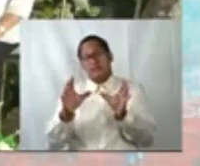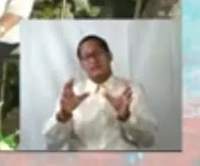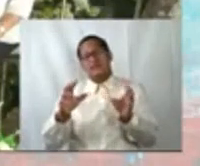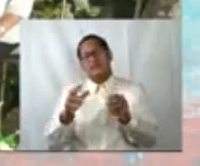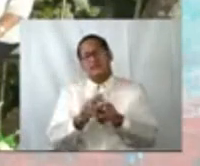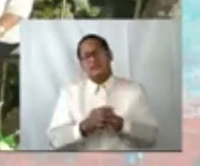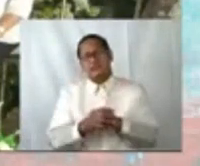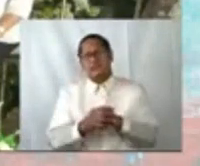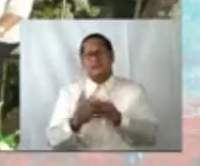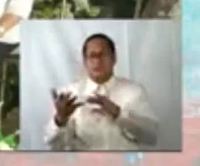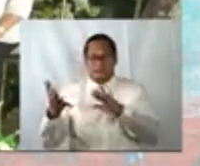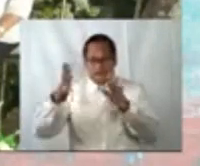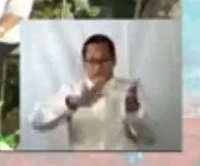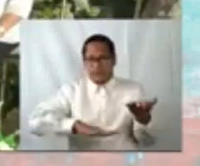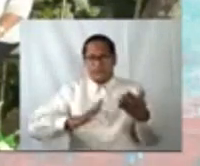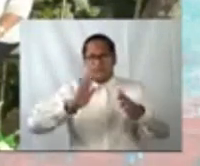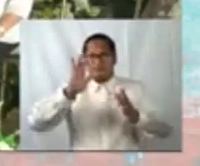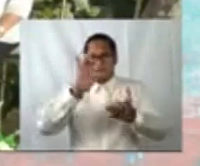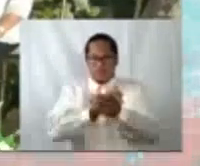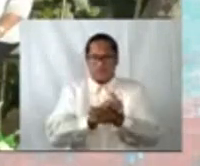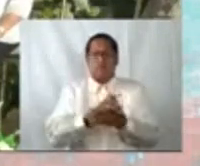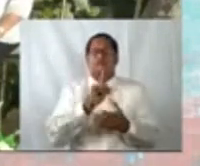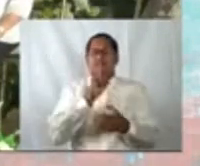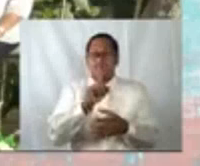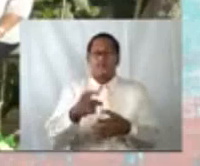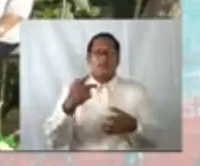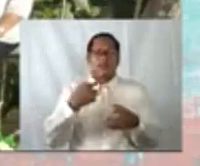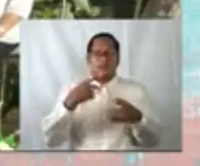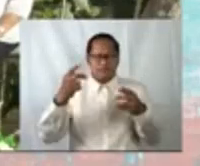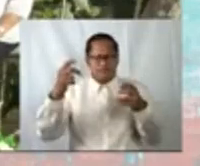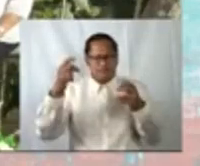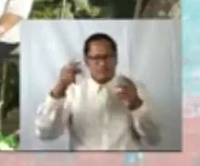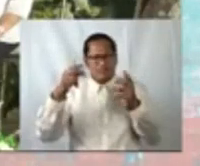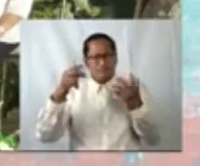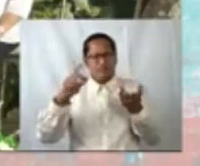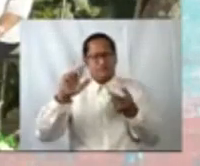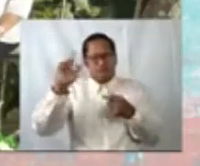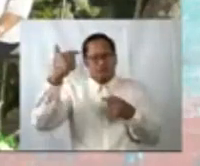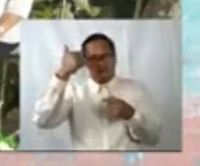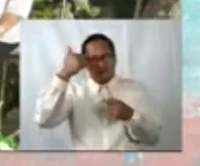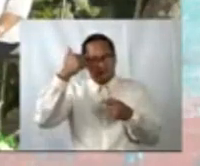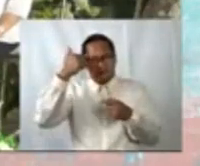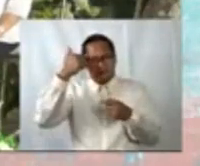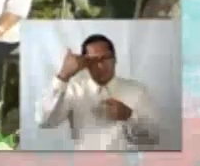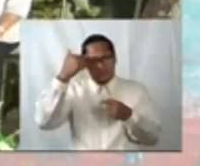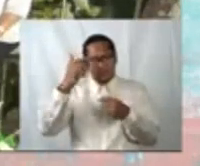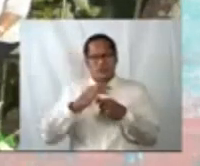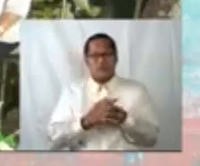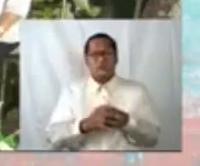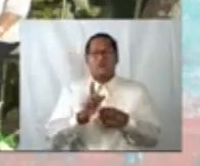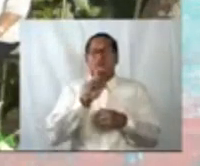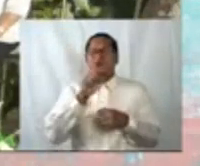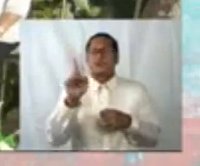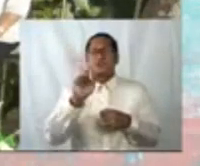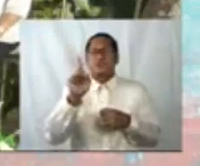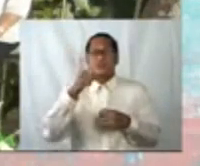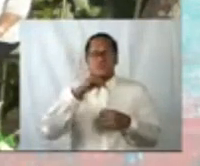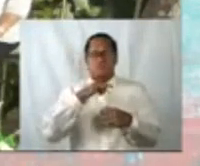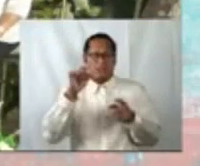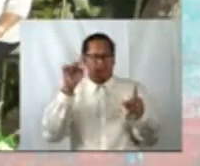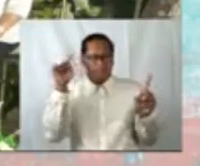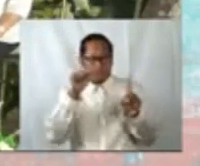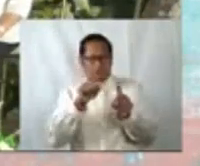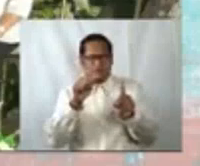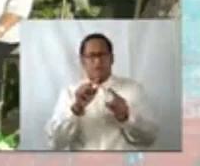it. So yeah, talagang itinuring nilang pamahalaan ito, no? Ang contention na lang natin of course ay